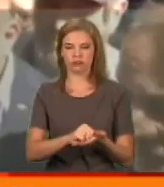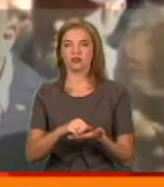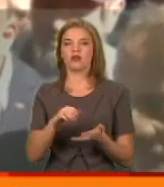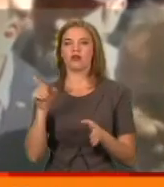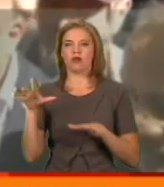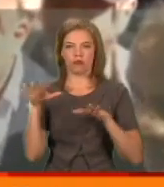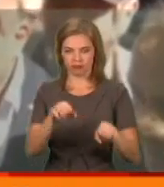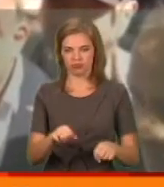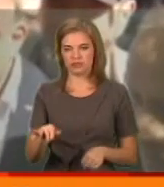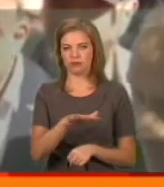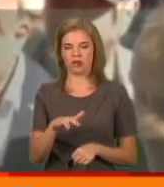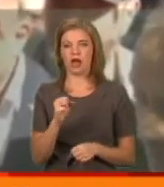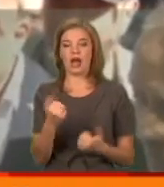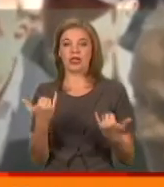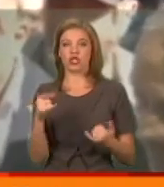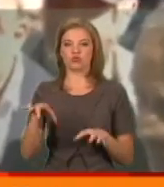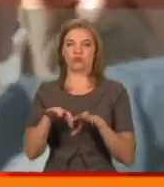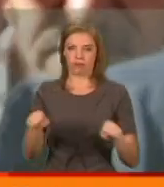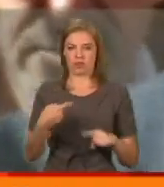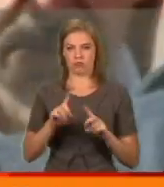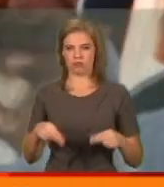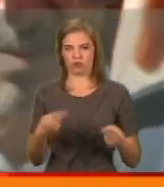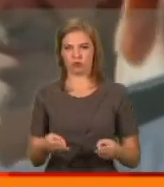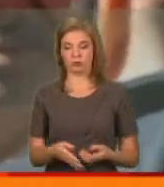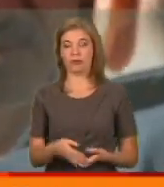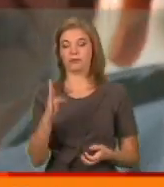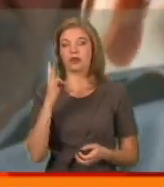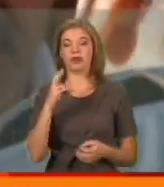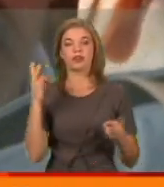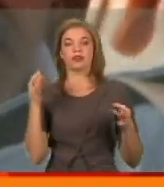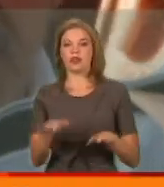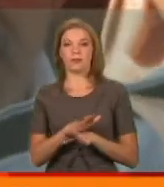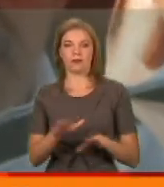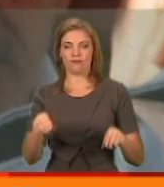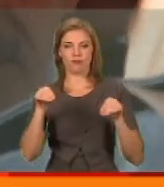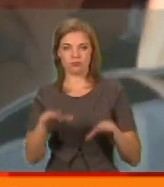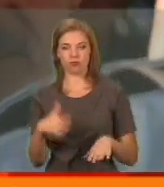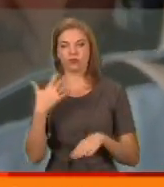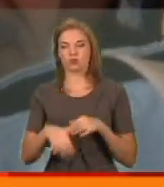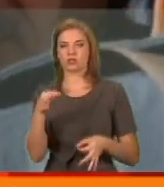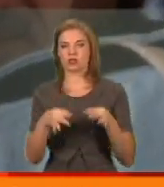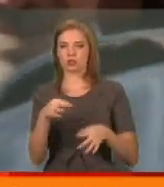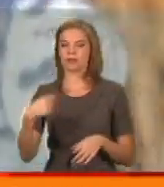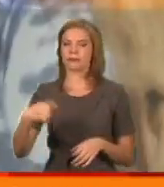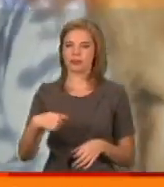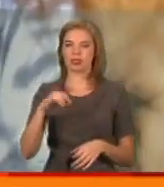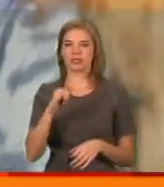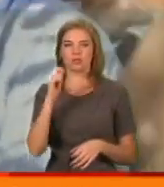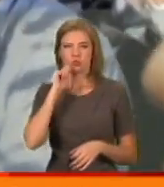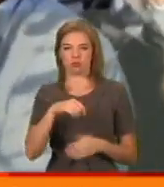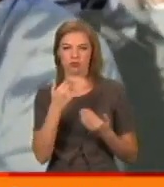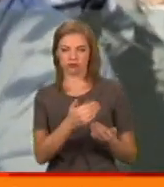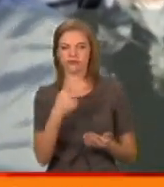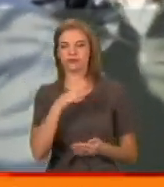оккупацию оккупацией, а нынешнюю власть преступной. Неправомірний вирок. Умерову вже засудили президент та МЗС